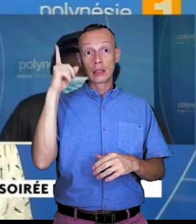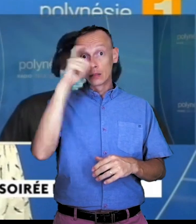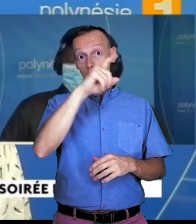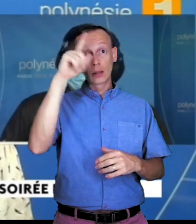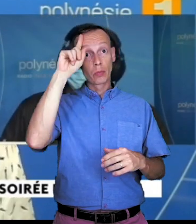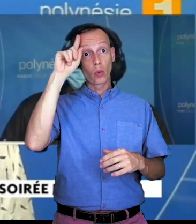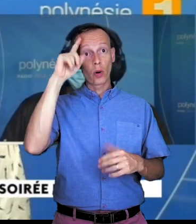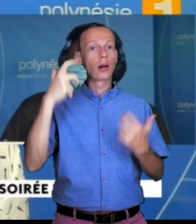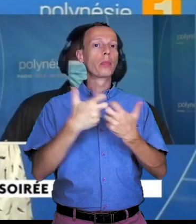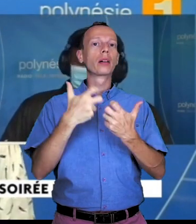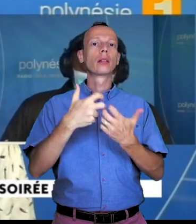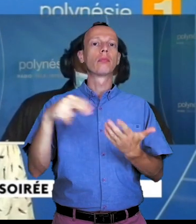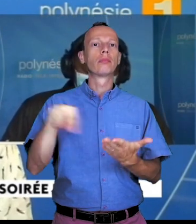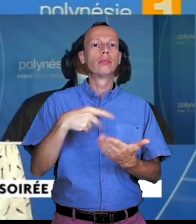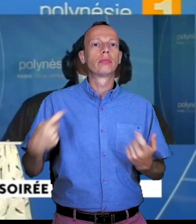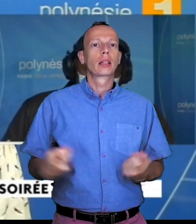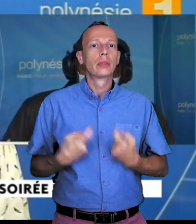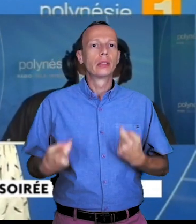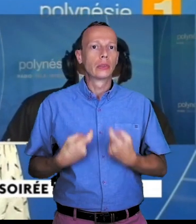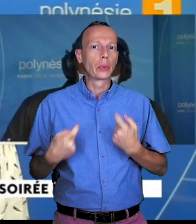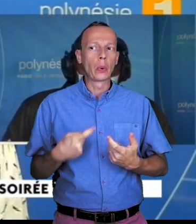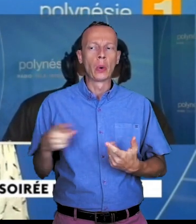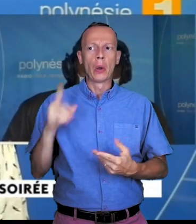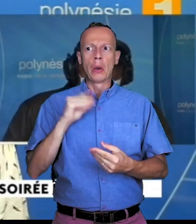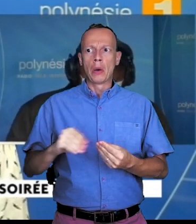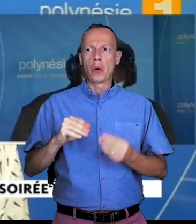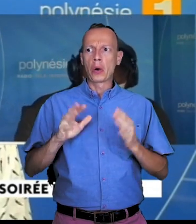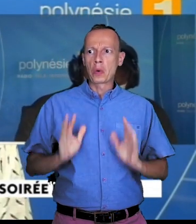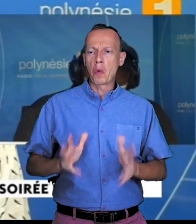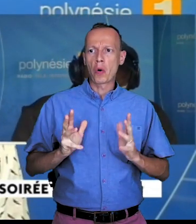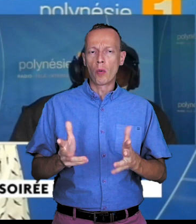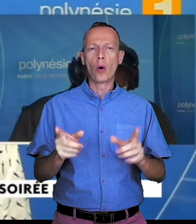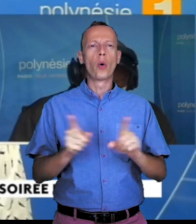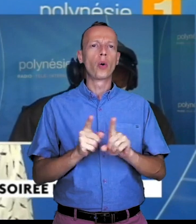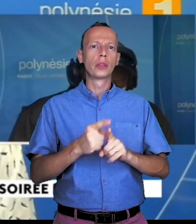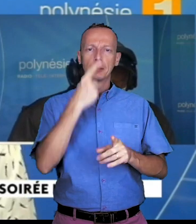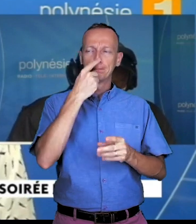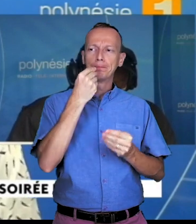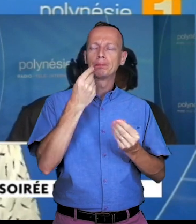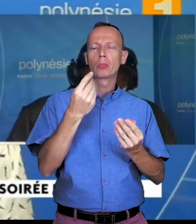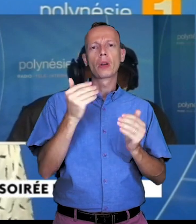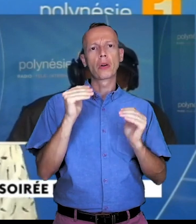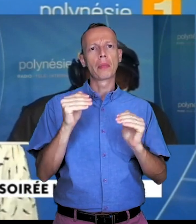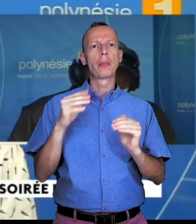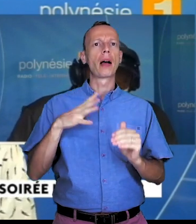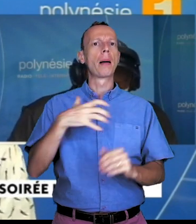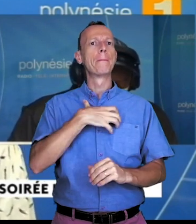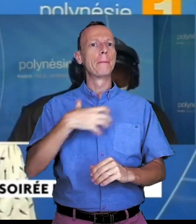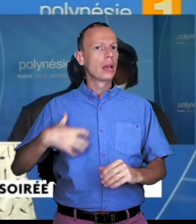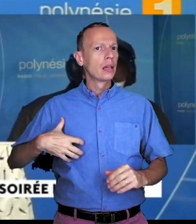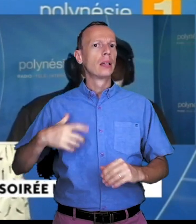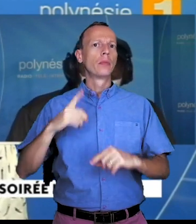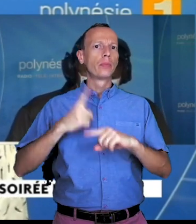puisque eux, au niveau des répétitions, ça leur a posé pas mal de questions. Après, on a eu le sentiment qu'ils